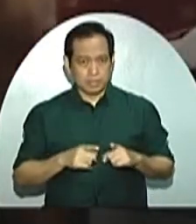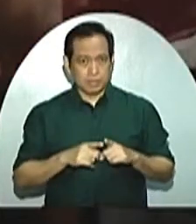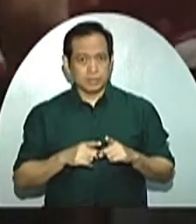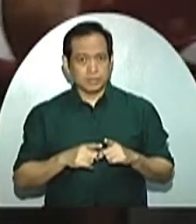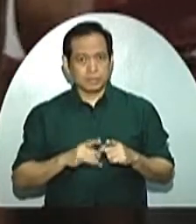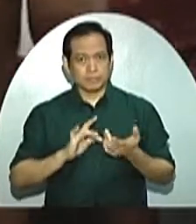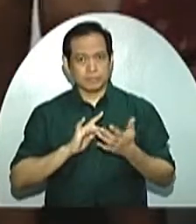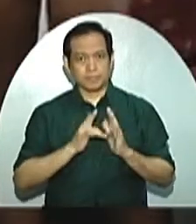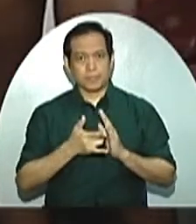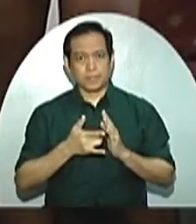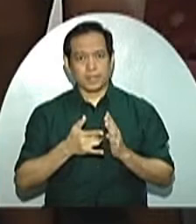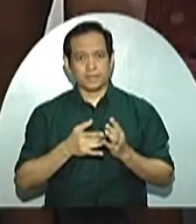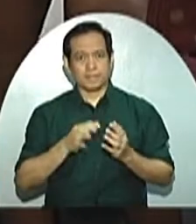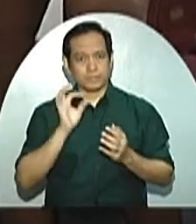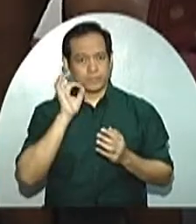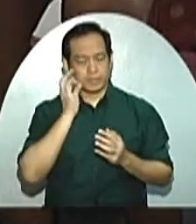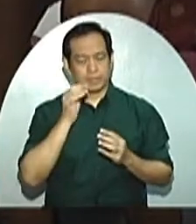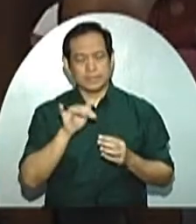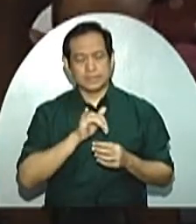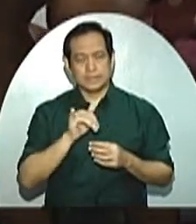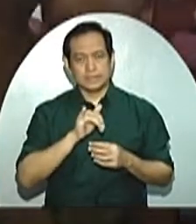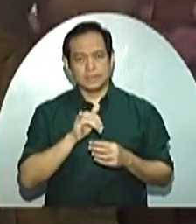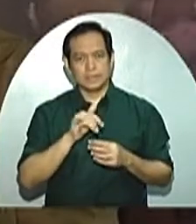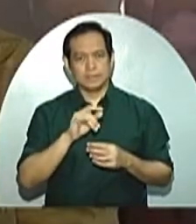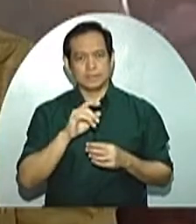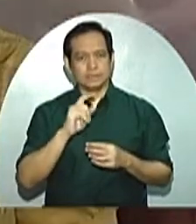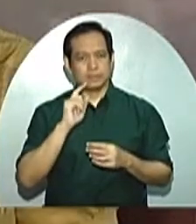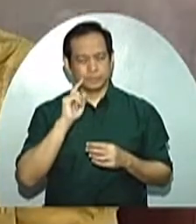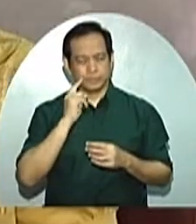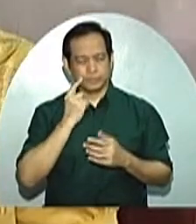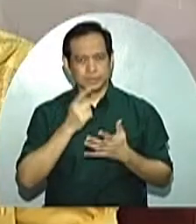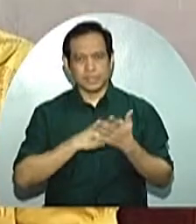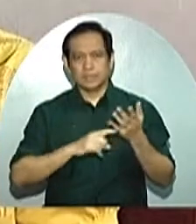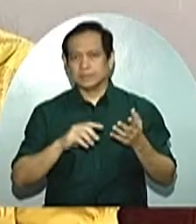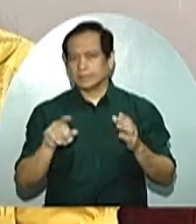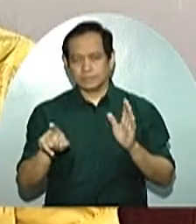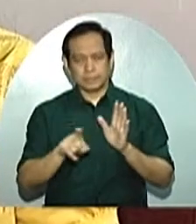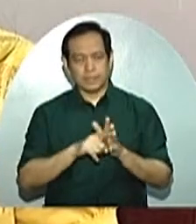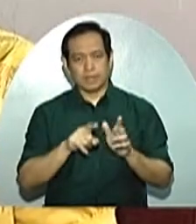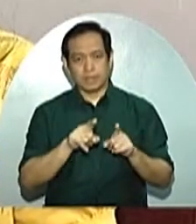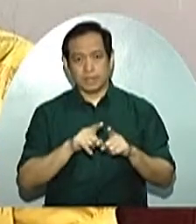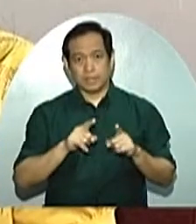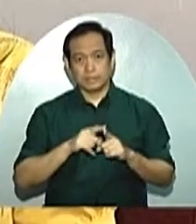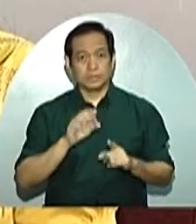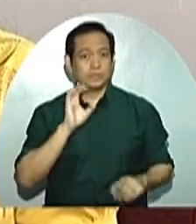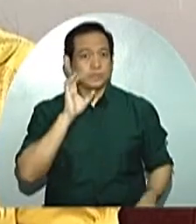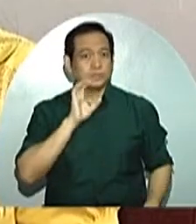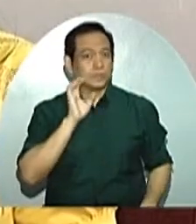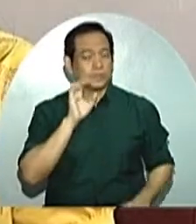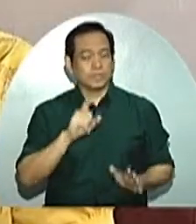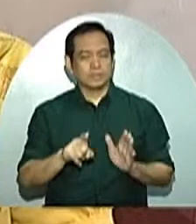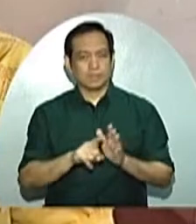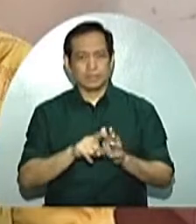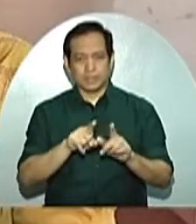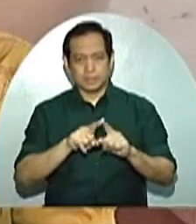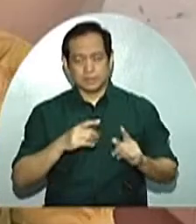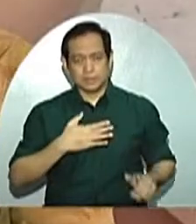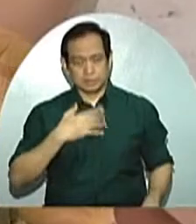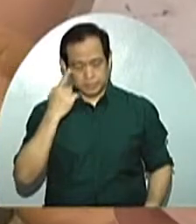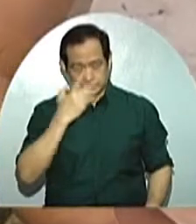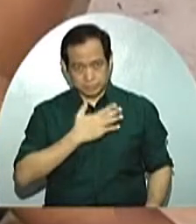mga prutas na bawal sa kanya, katulad ng mga asin, bawal din daw po yun. Mga chocolates, bawal din daw